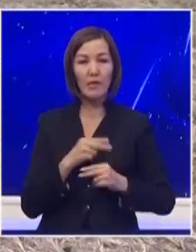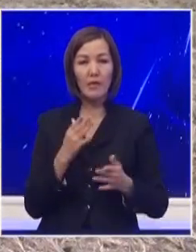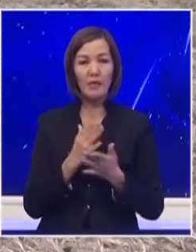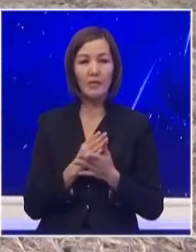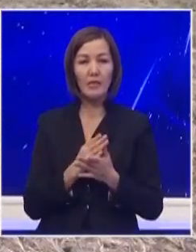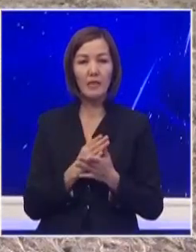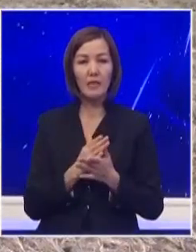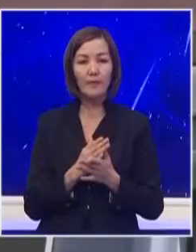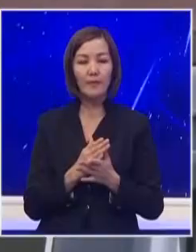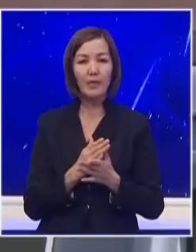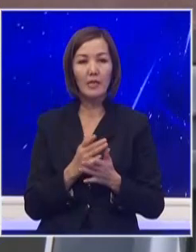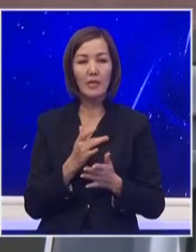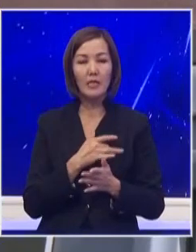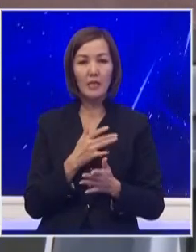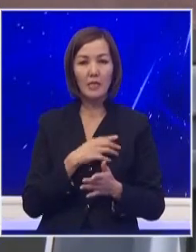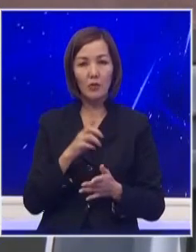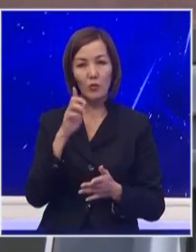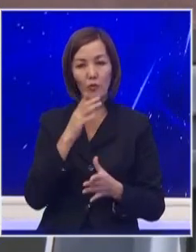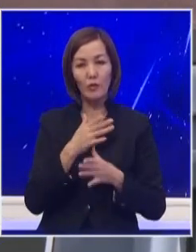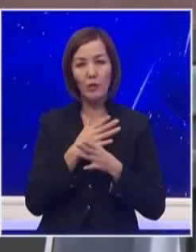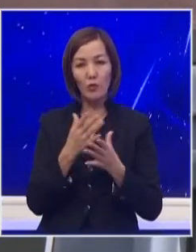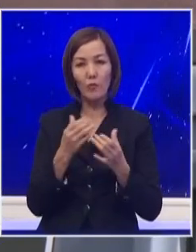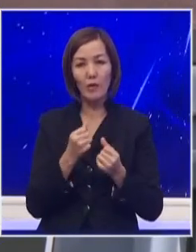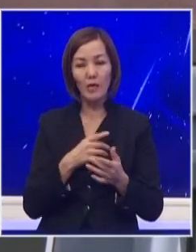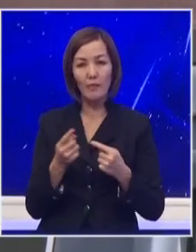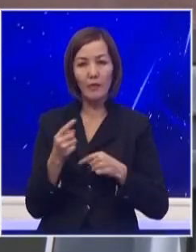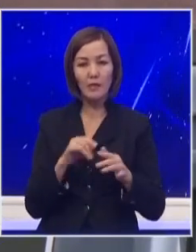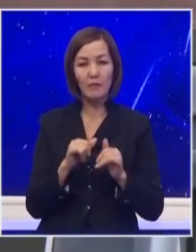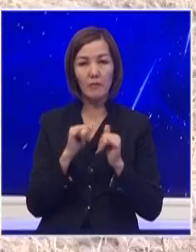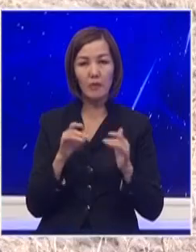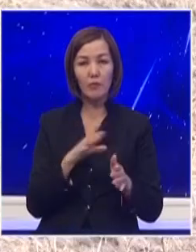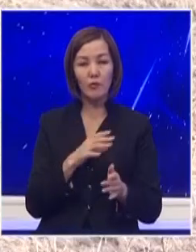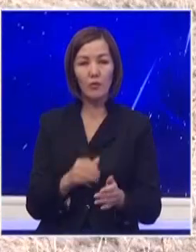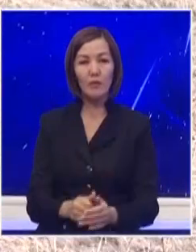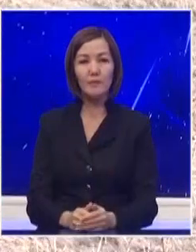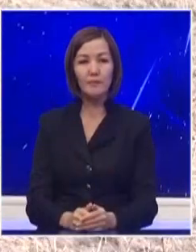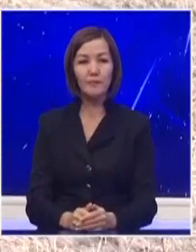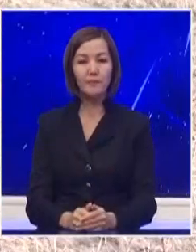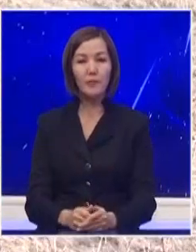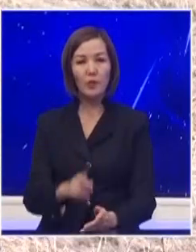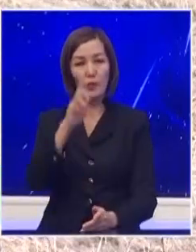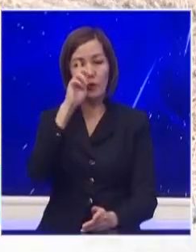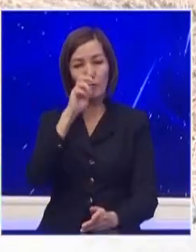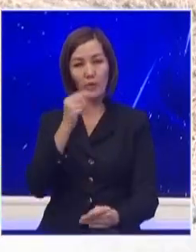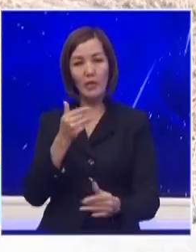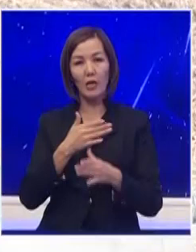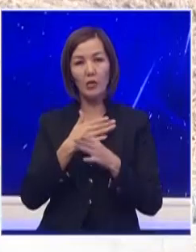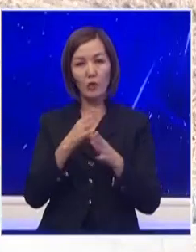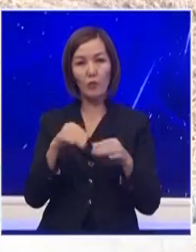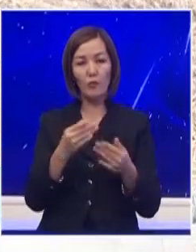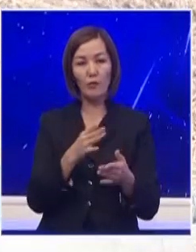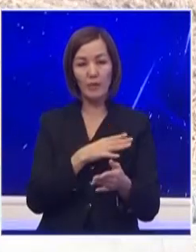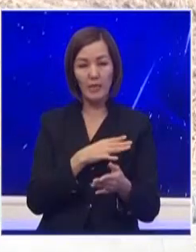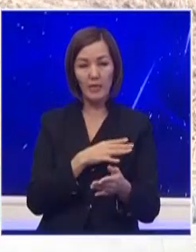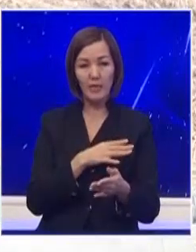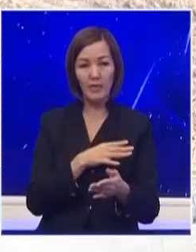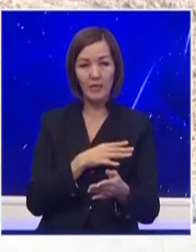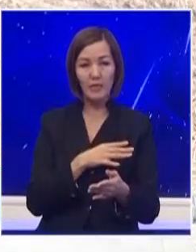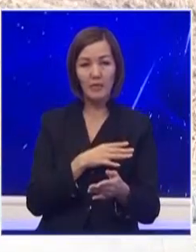алқапқа күріш себілген. Қазір өнім жинаудың соңғы кезеңі жүріп жатыр. Техникалар мен жұмысшылар тартылып, күзгі жиын терінді